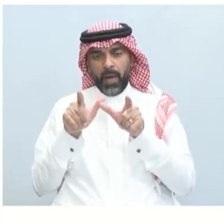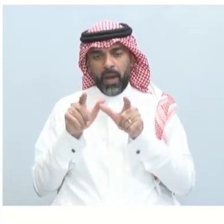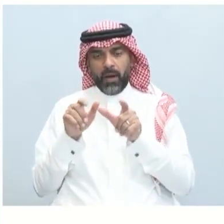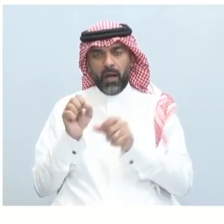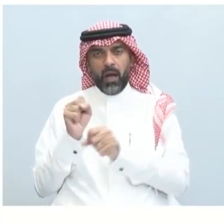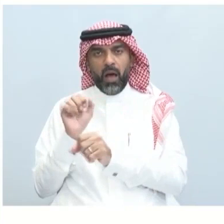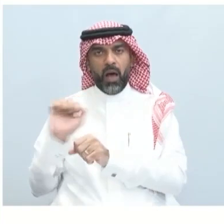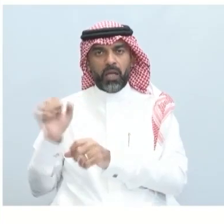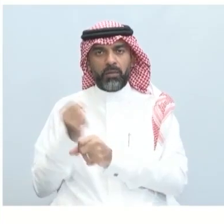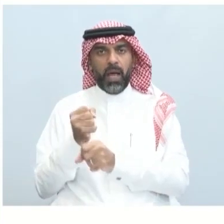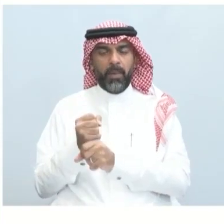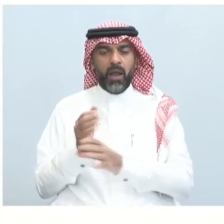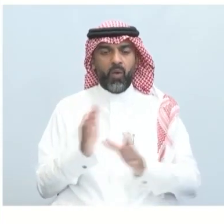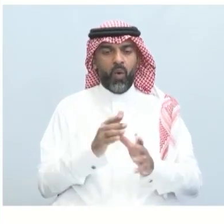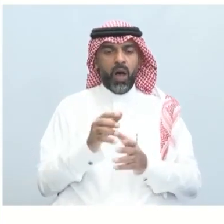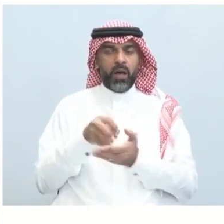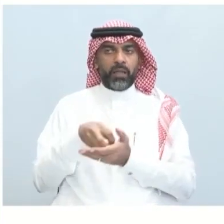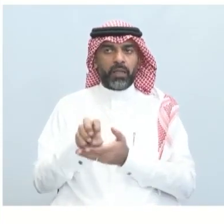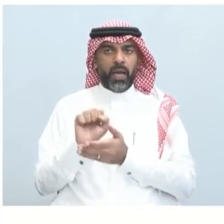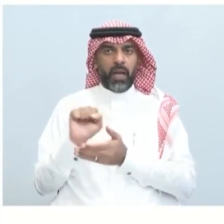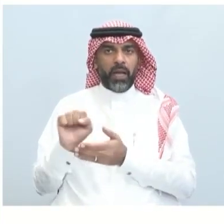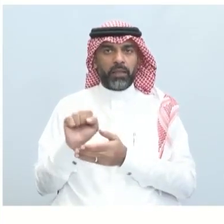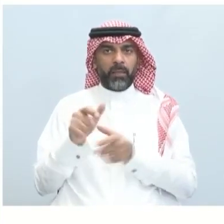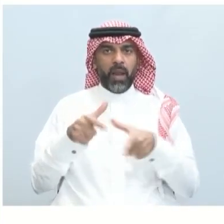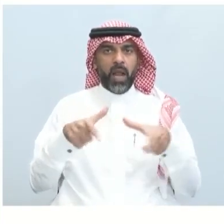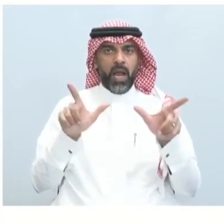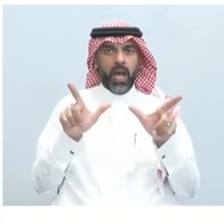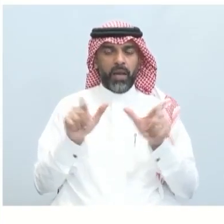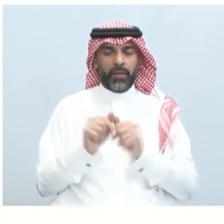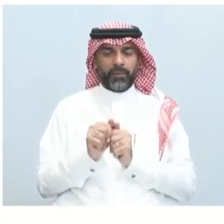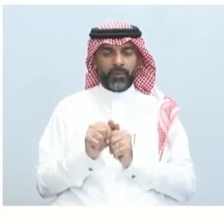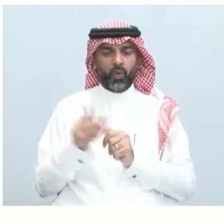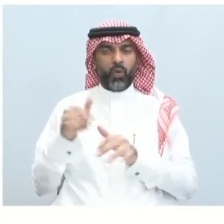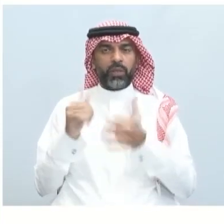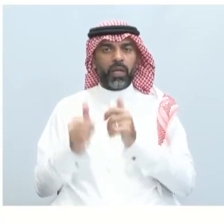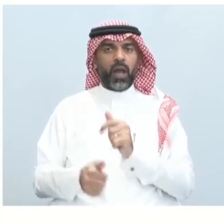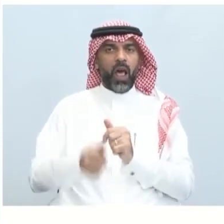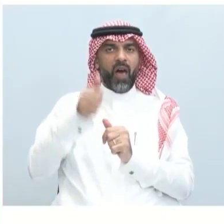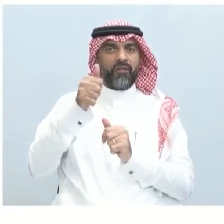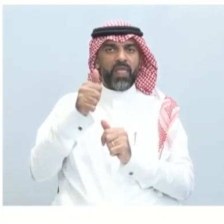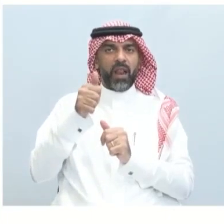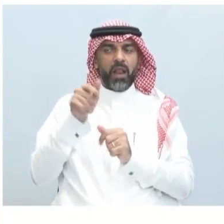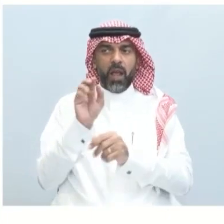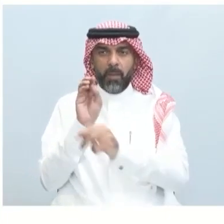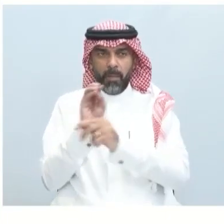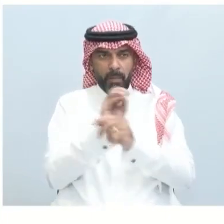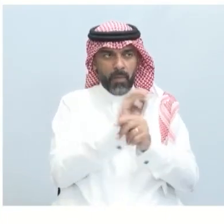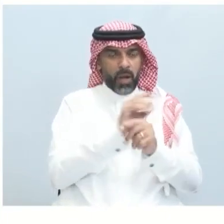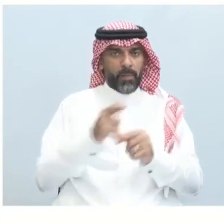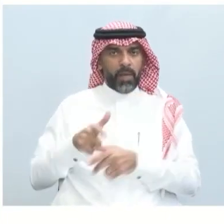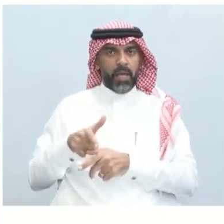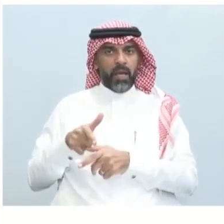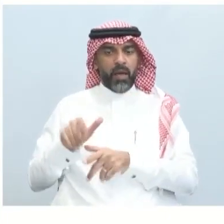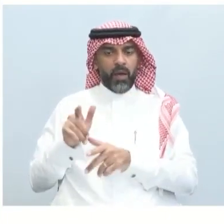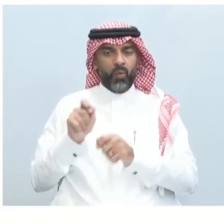بالأعمال، ورسائل خاصة بالإعلانات وهي الطريقة الأفضل لإبلاغ العملاء بإعلانات الشركة